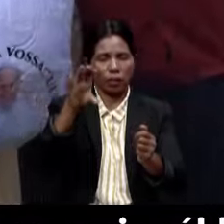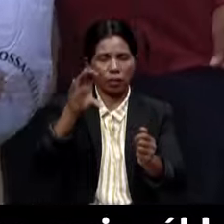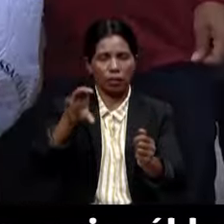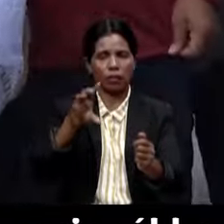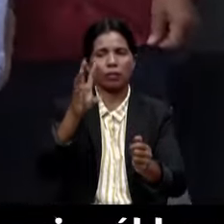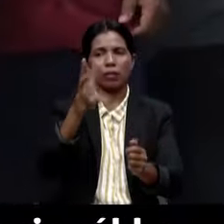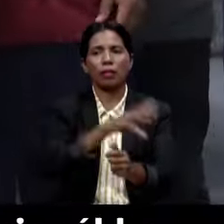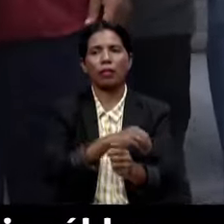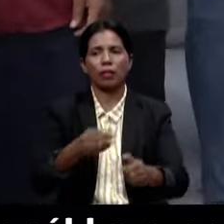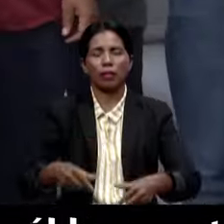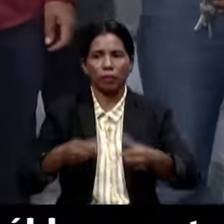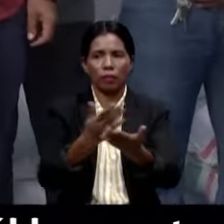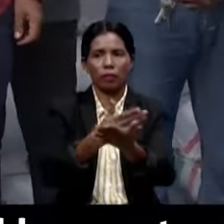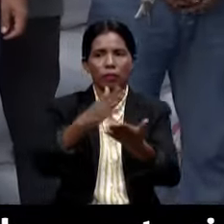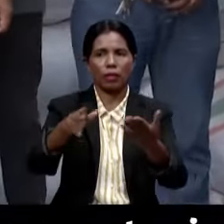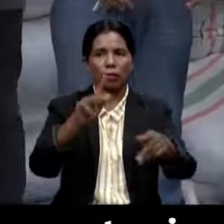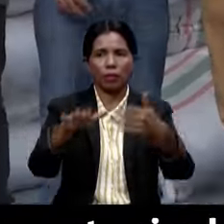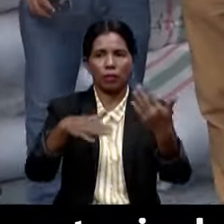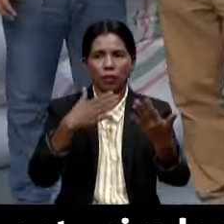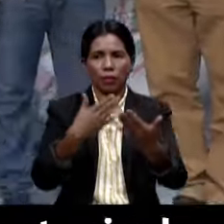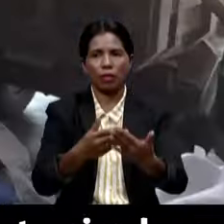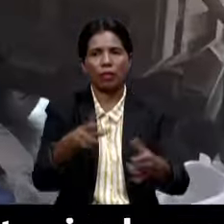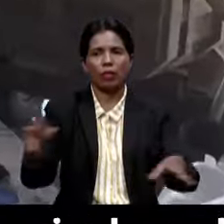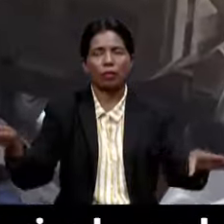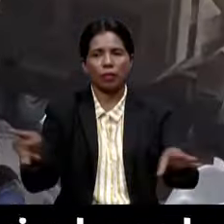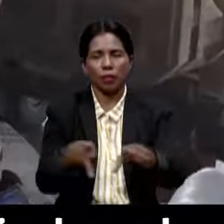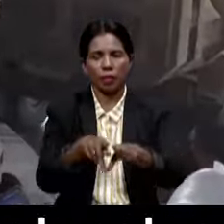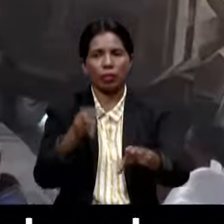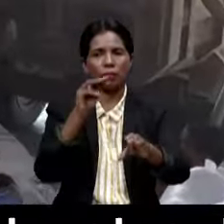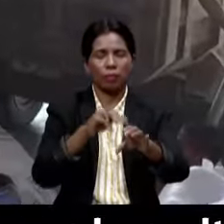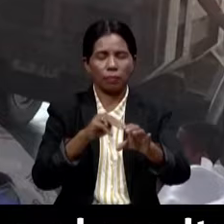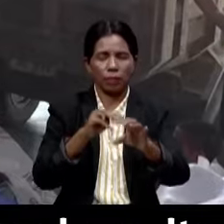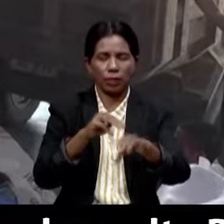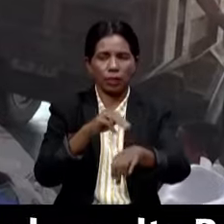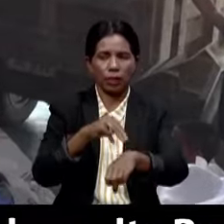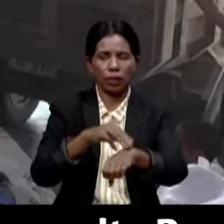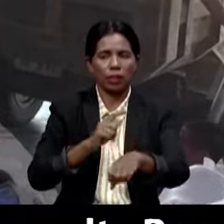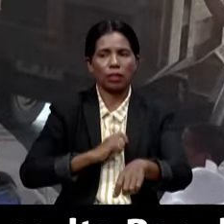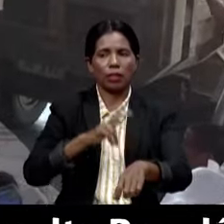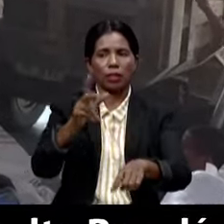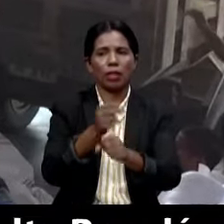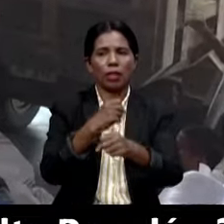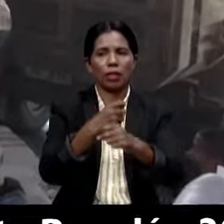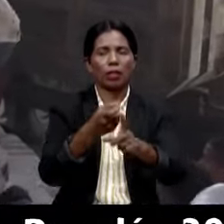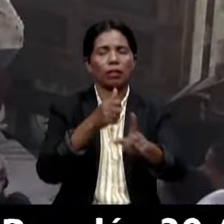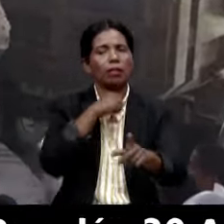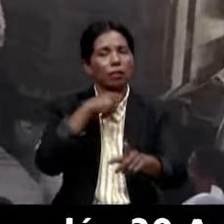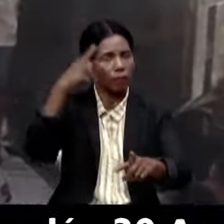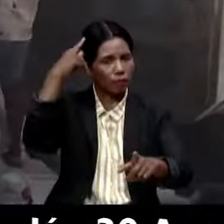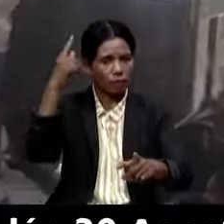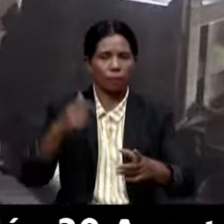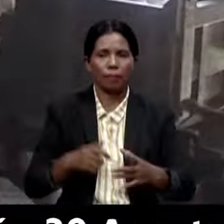diocese tolo podi distribui ba saranisira ne beato participa missa e a tasse tolo ne be sei presidi husi Papa